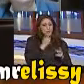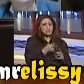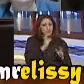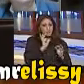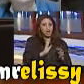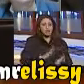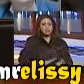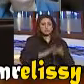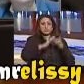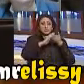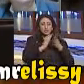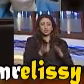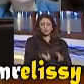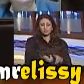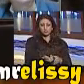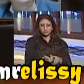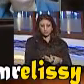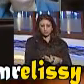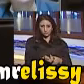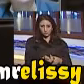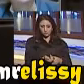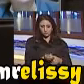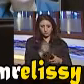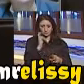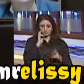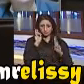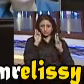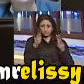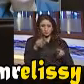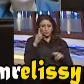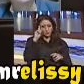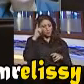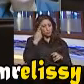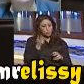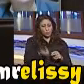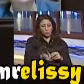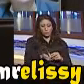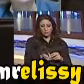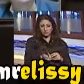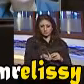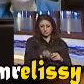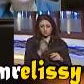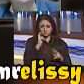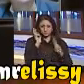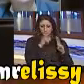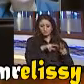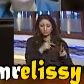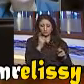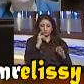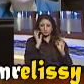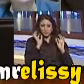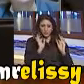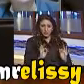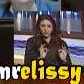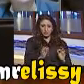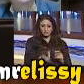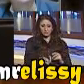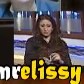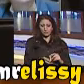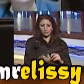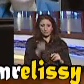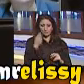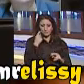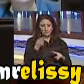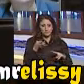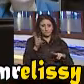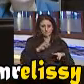وبيتصور إن الثورة بهذا الشكل قد انتصرت ويلا رواها على بيوتكو وإحنا هنحل المشاكل بالضبط زي النظام اللي كان بيتبع أو